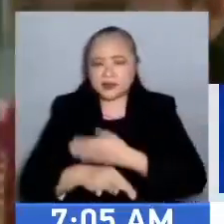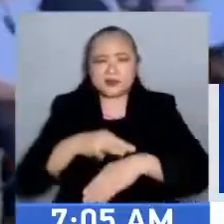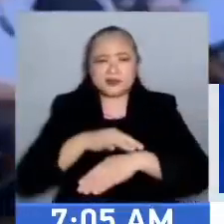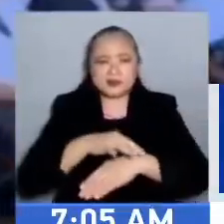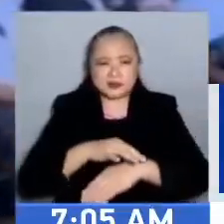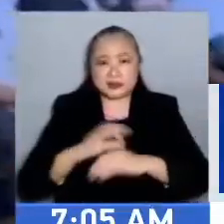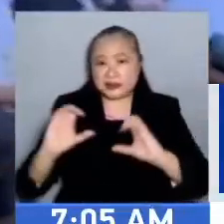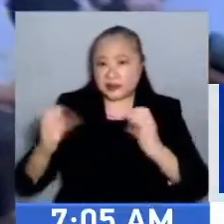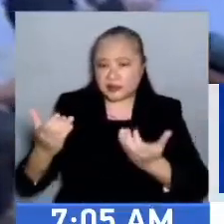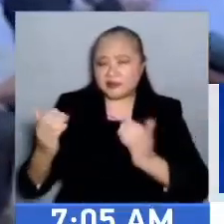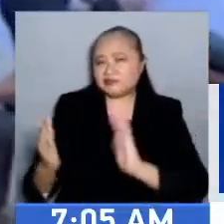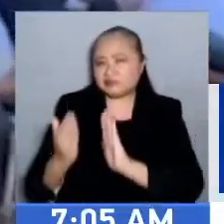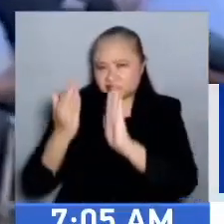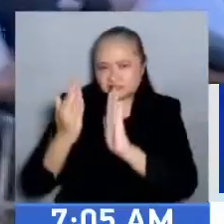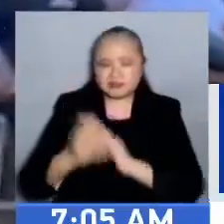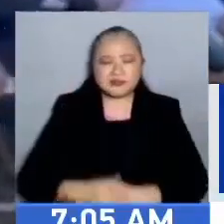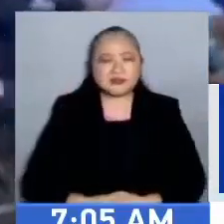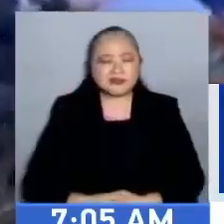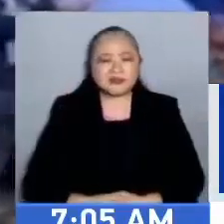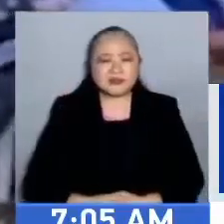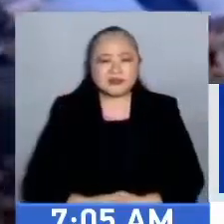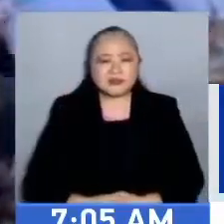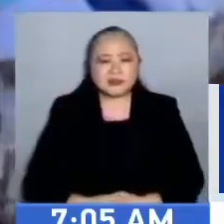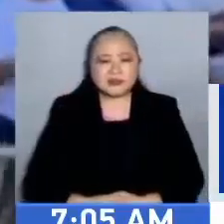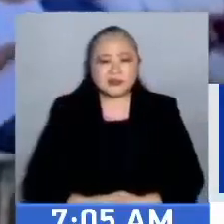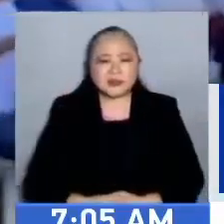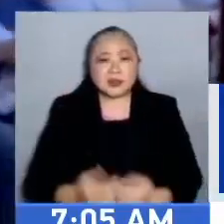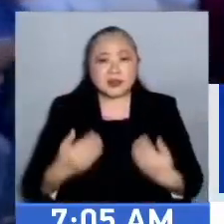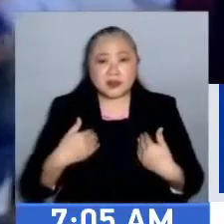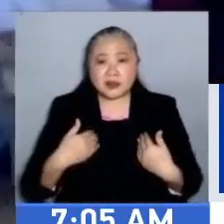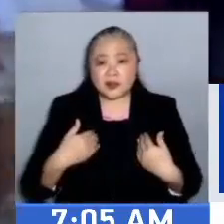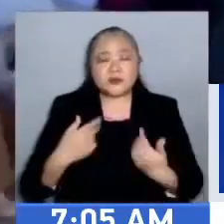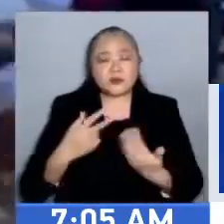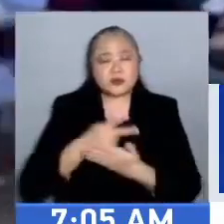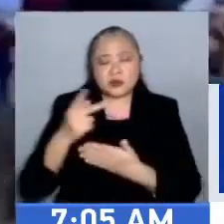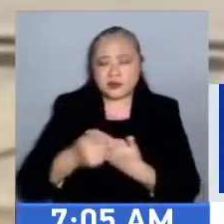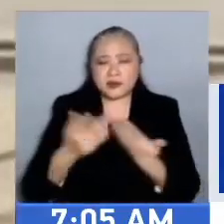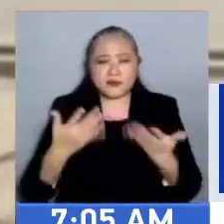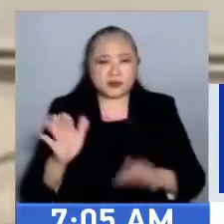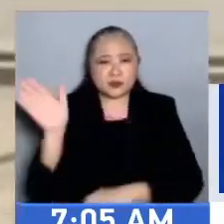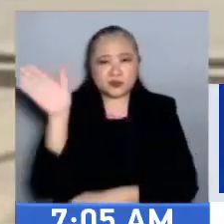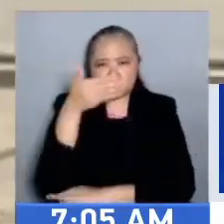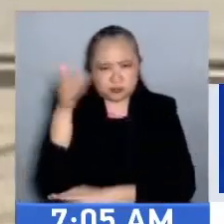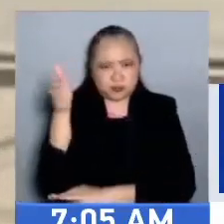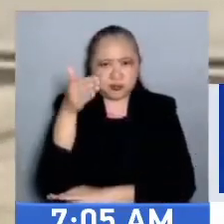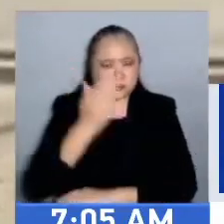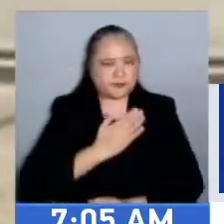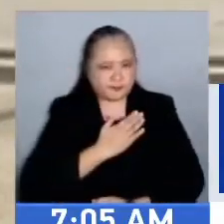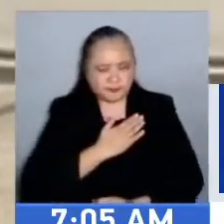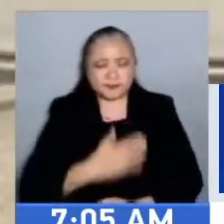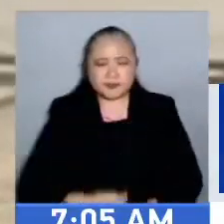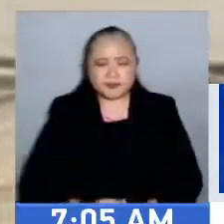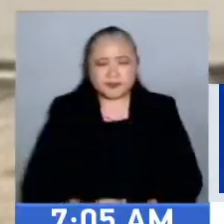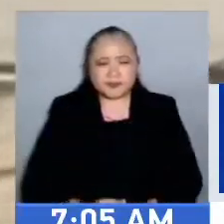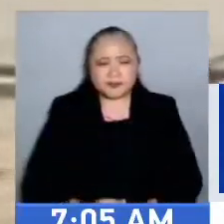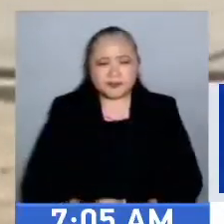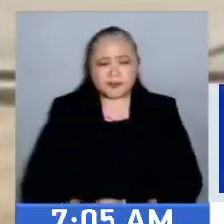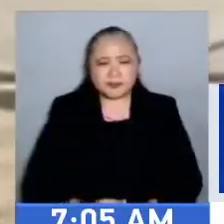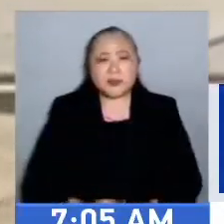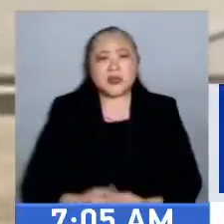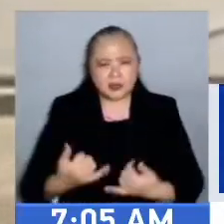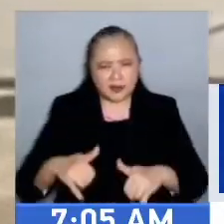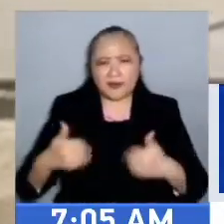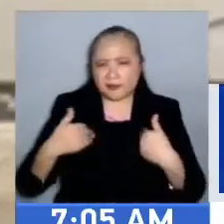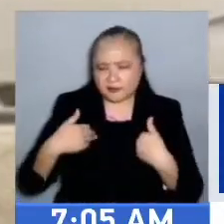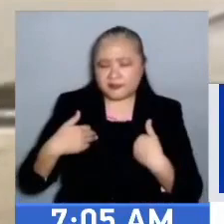City. Nagkaroon ng maikling programa pagkatapos ng flag raising ceremony. Bagamat bantay sarado pa rin ang campus ng